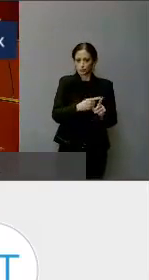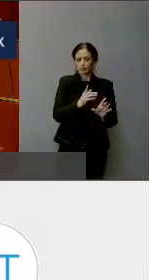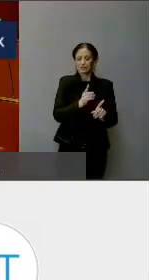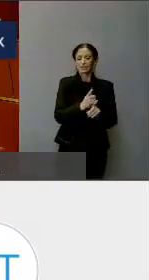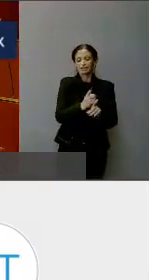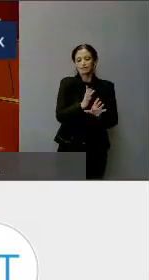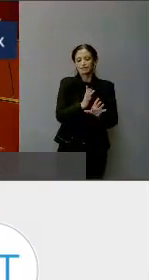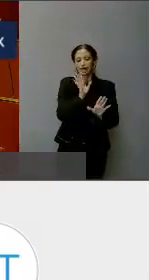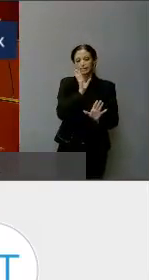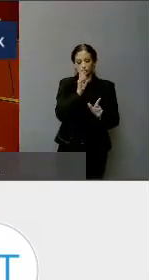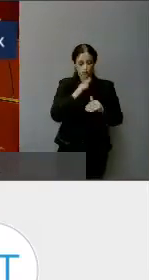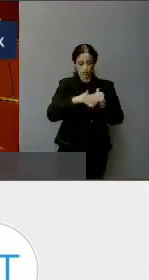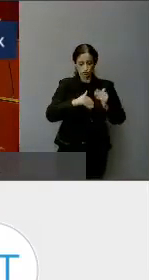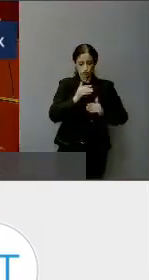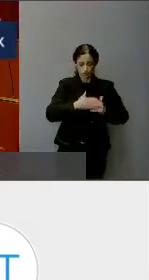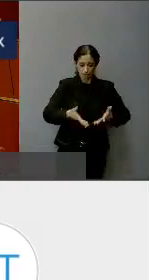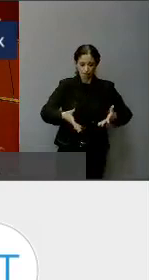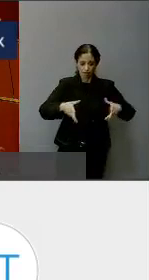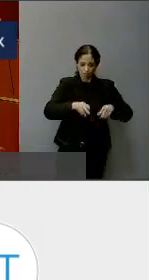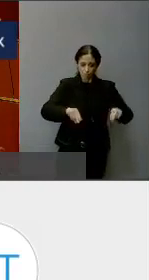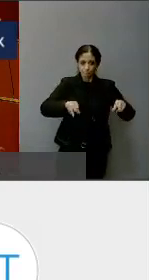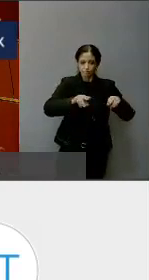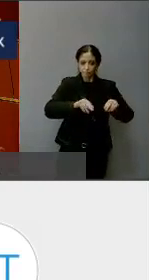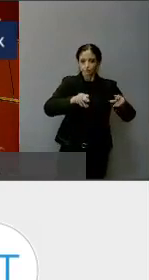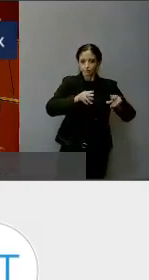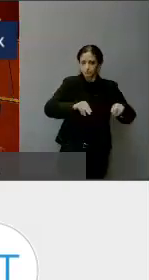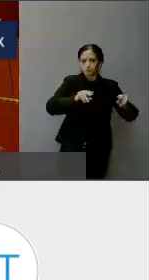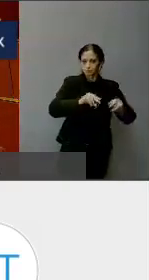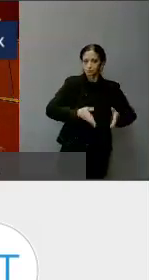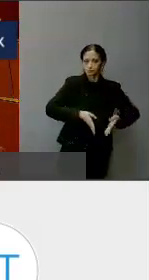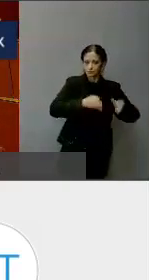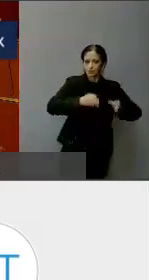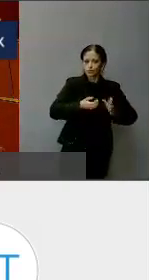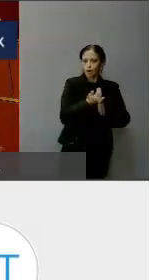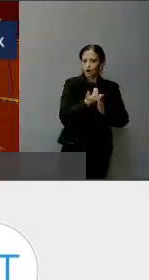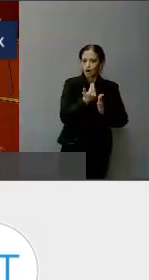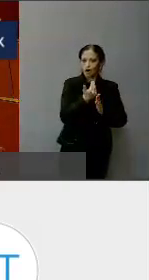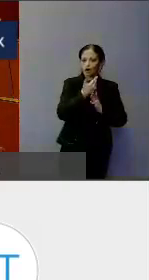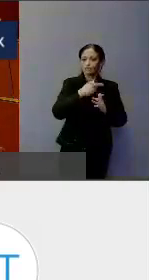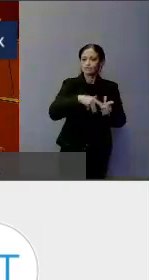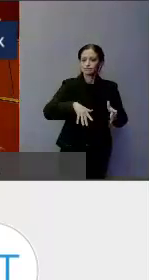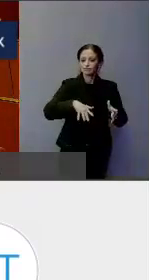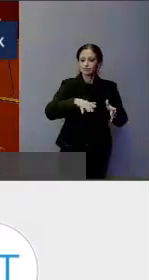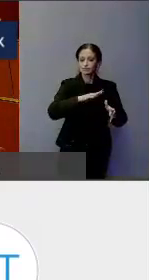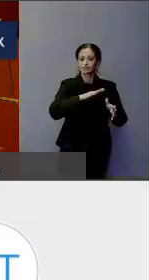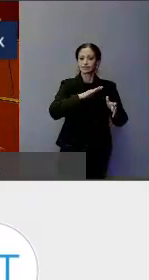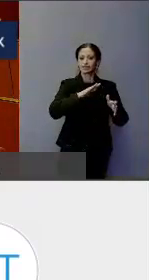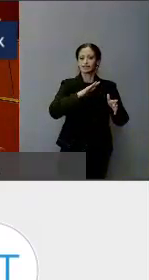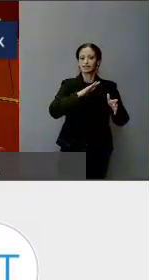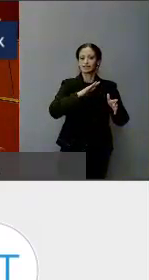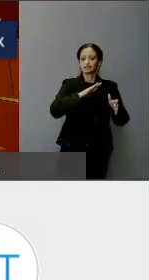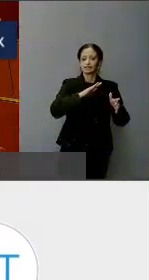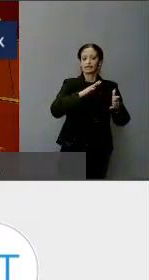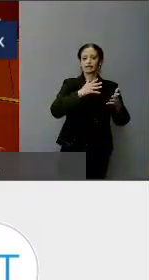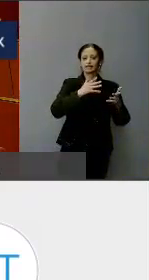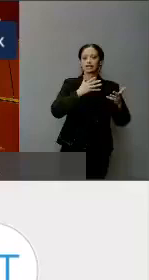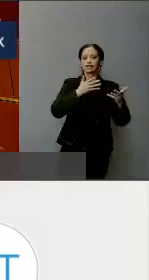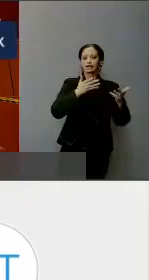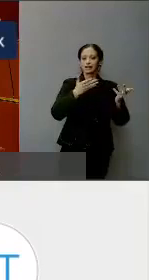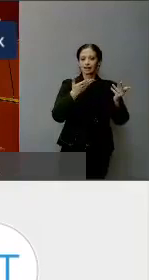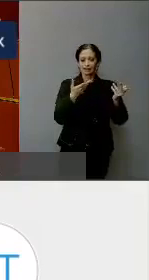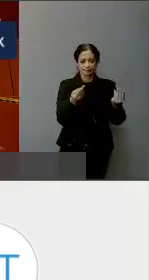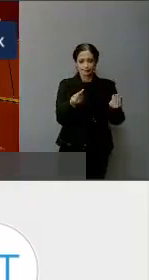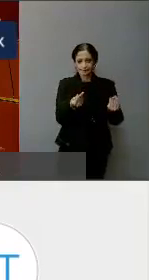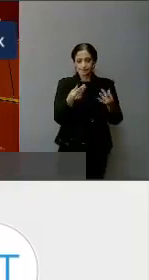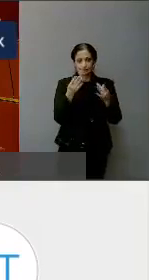questa colata di cemento e con grande come dire così con grande semplicità oggi ci proponete